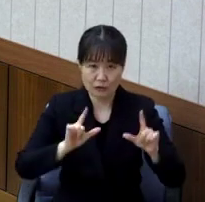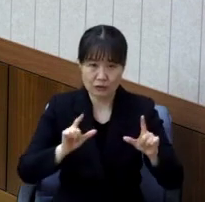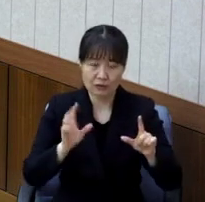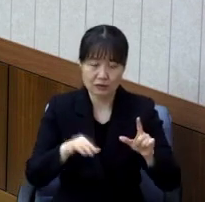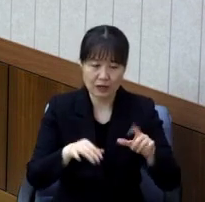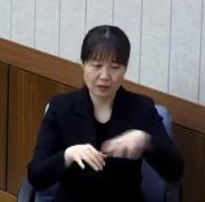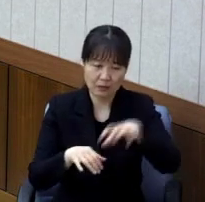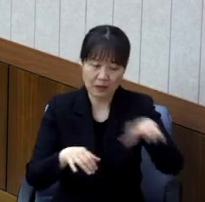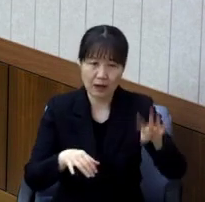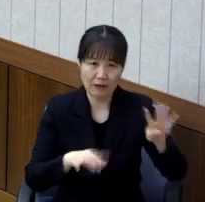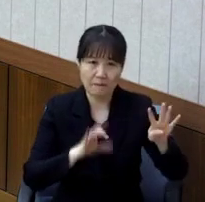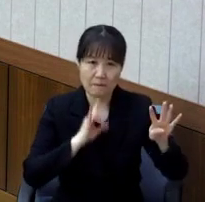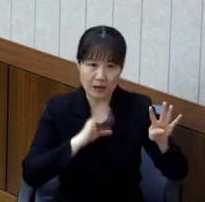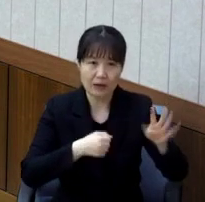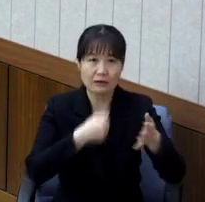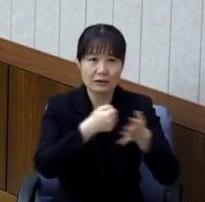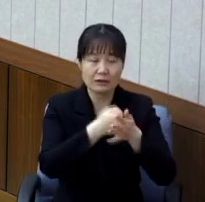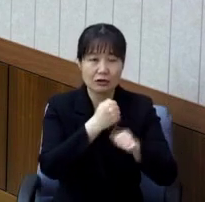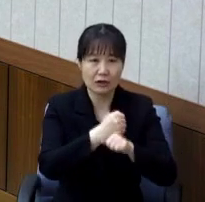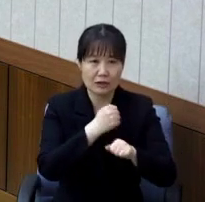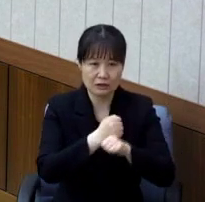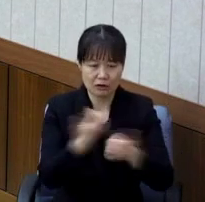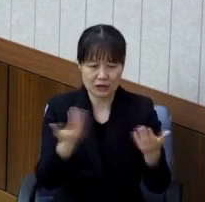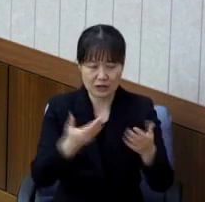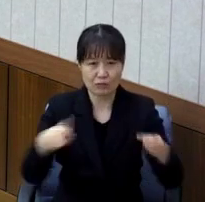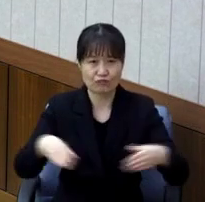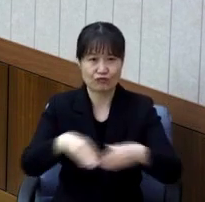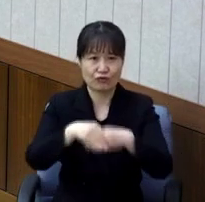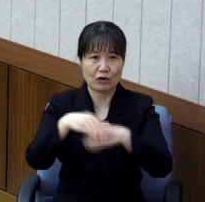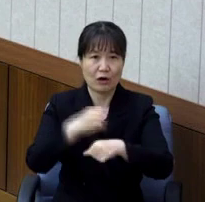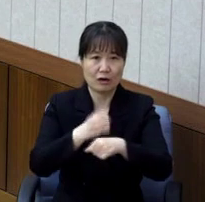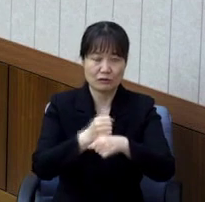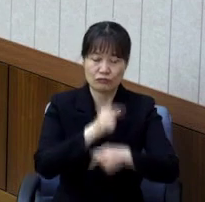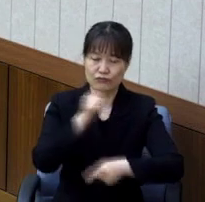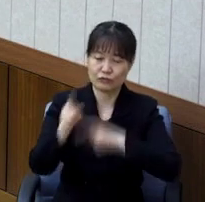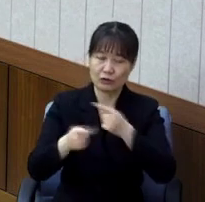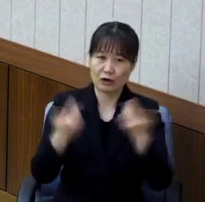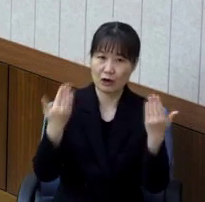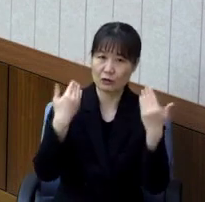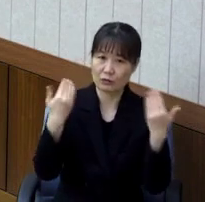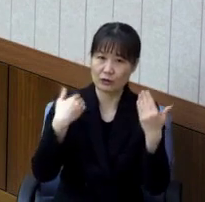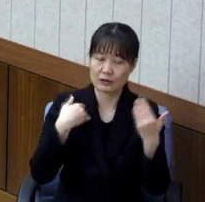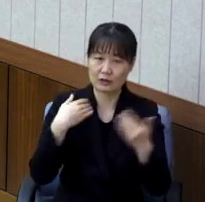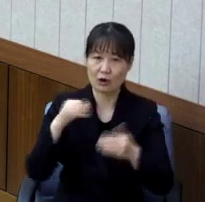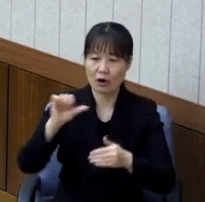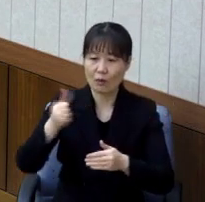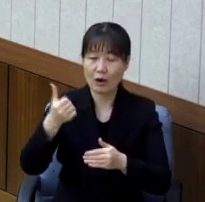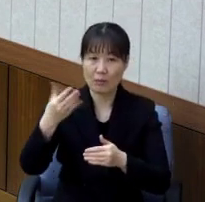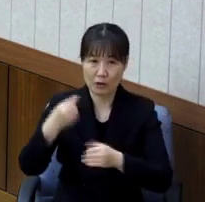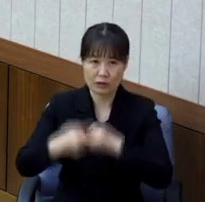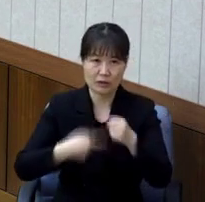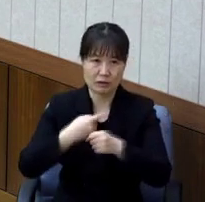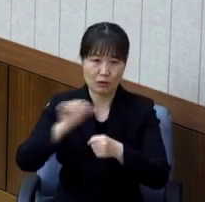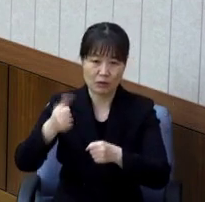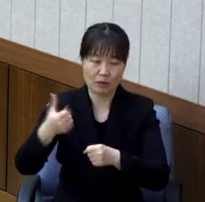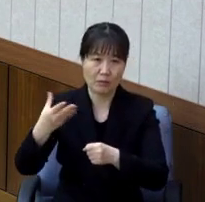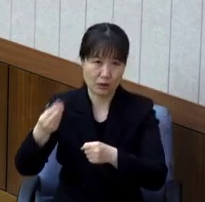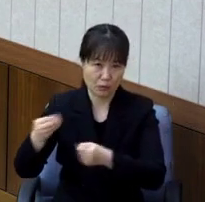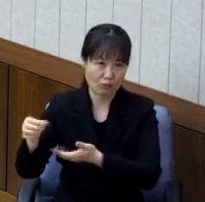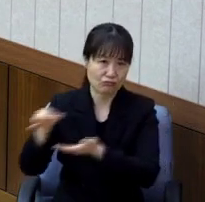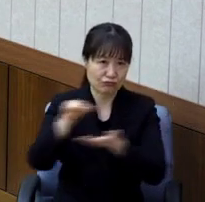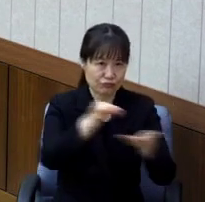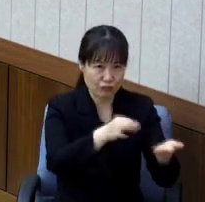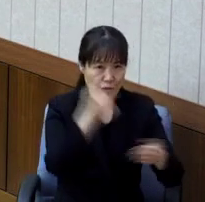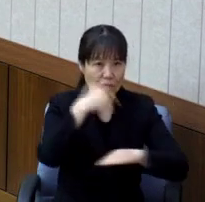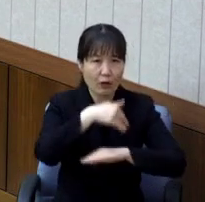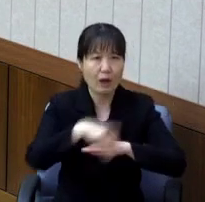선정하여 학교 시설 개방을 위한 업무 협박을 맺고 신청하는 학교에 한하여 약 500만의 500만 원의 보조금을 지원할 계획에 있는